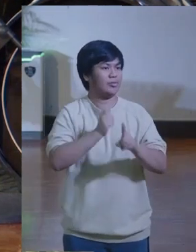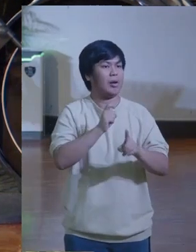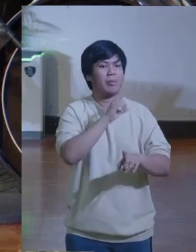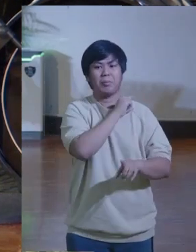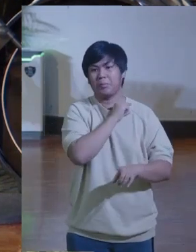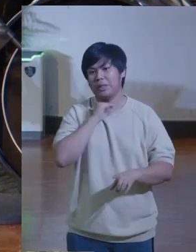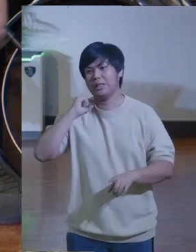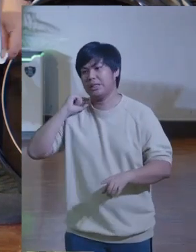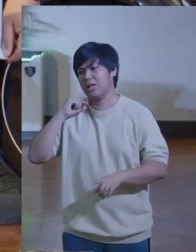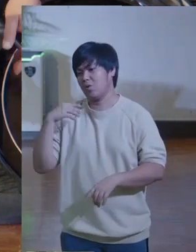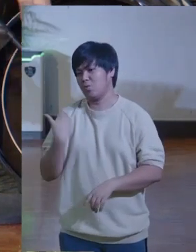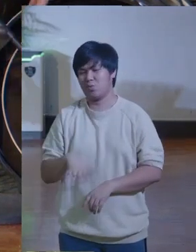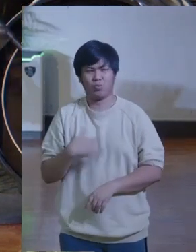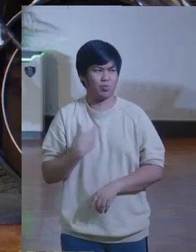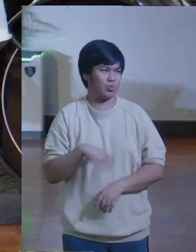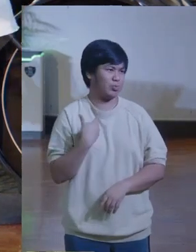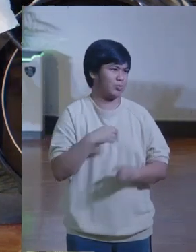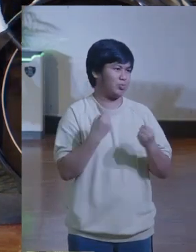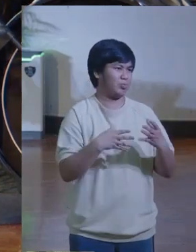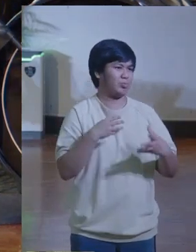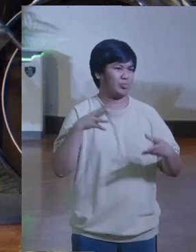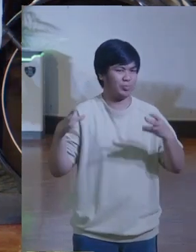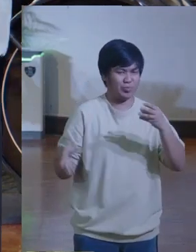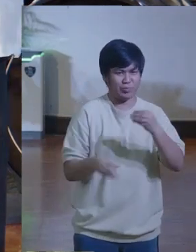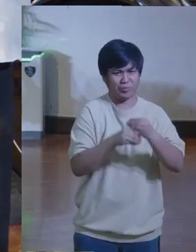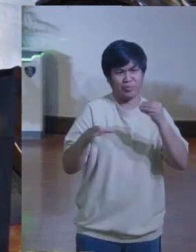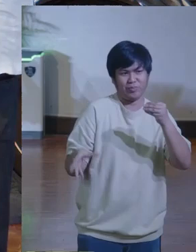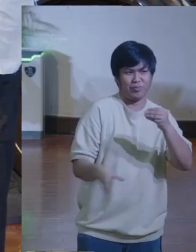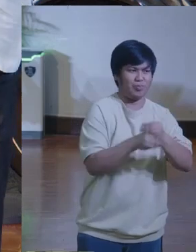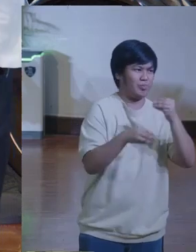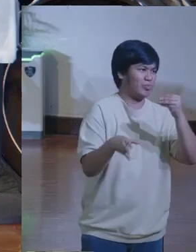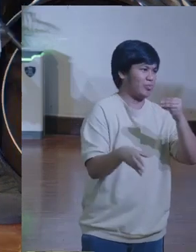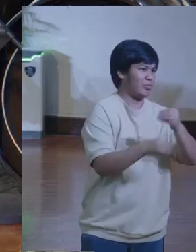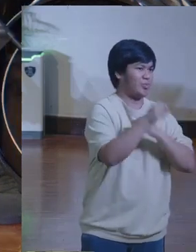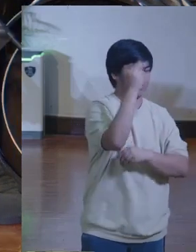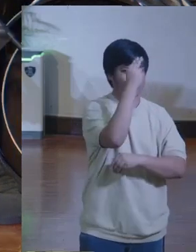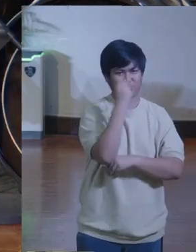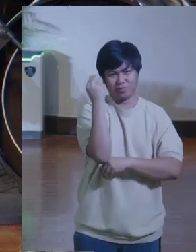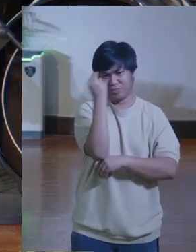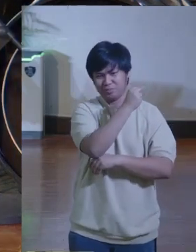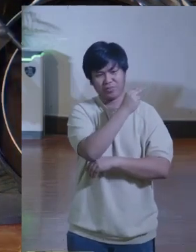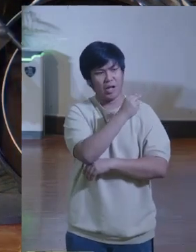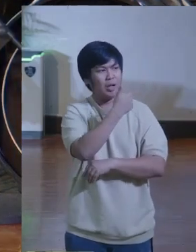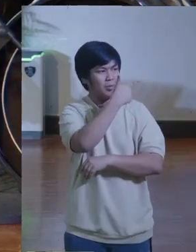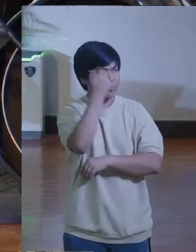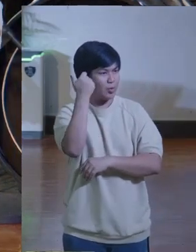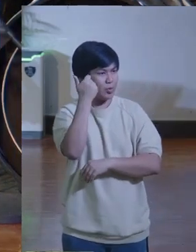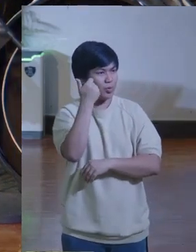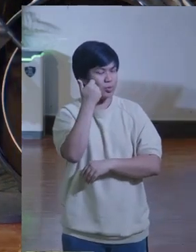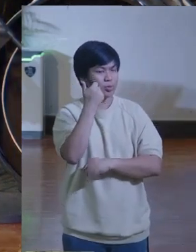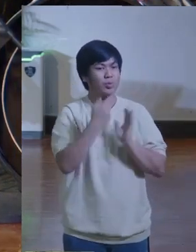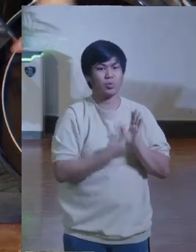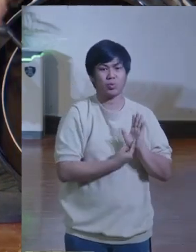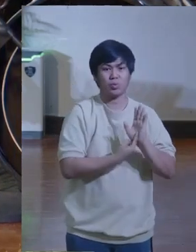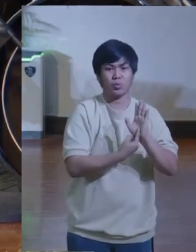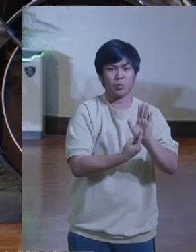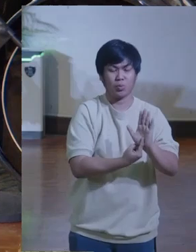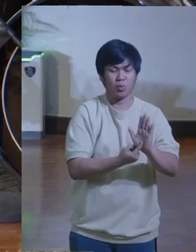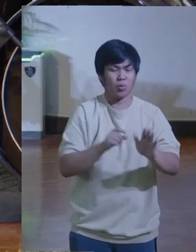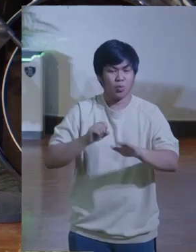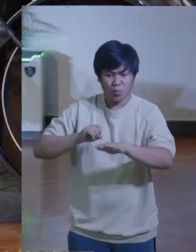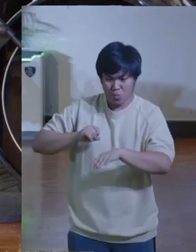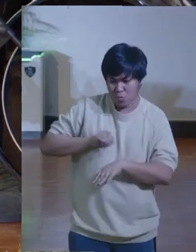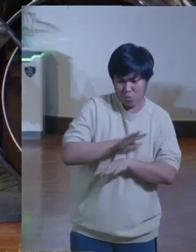Katulad ng sinabi ko, ito ay halimbawa lamang sa simbahang Romano-Katolika dahil ito ang pinakamalaganap